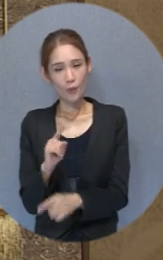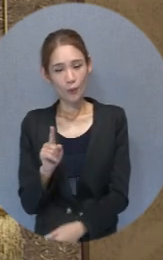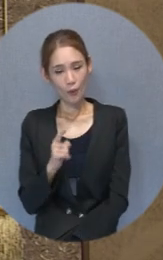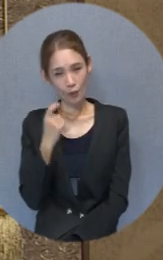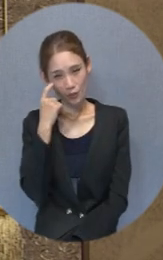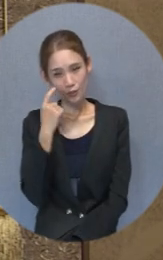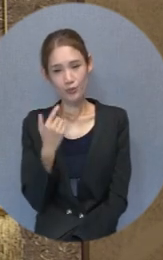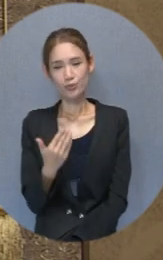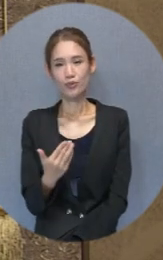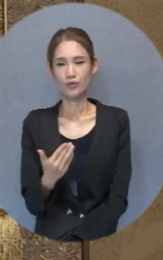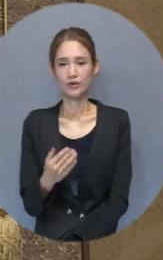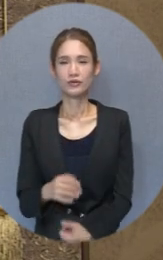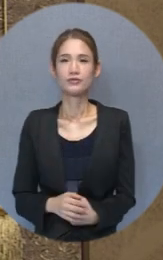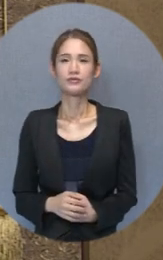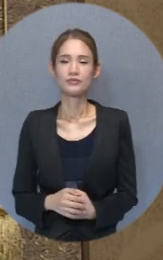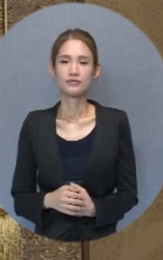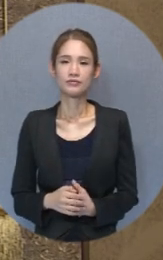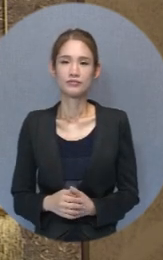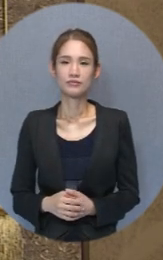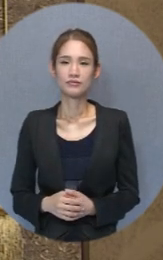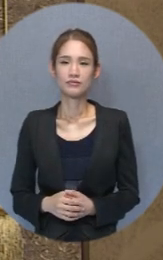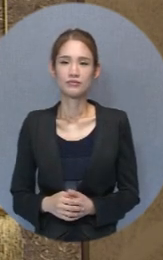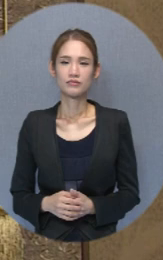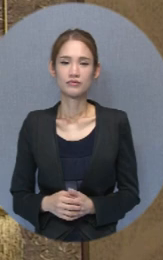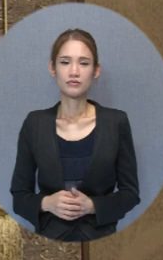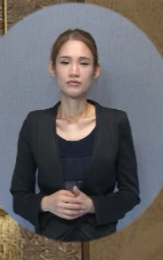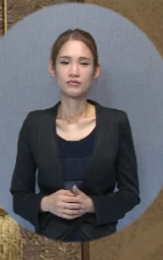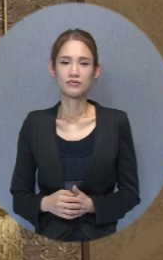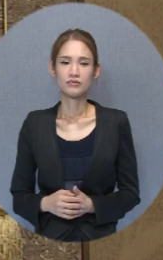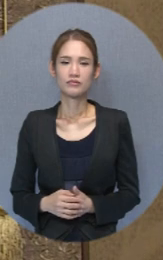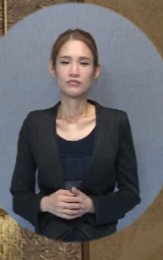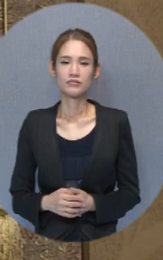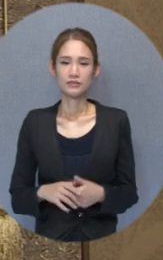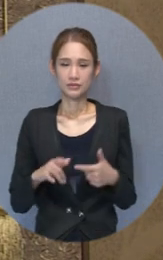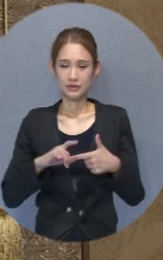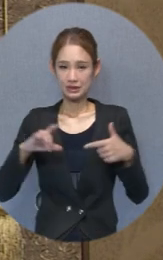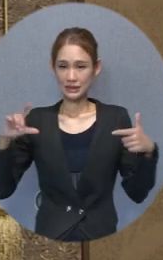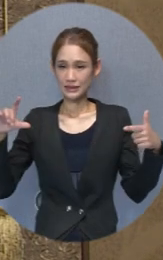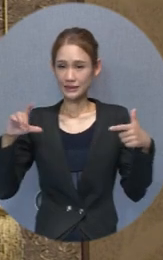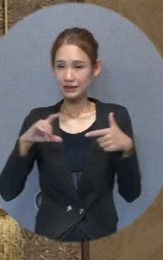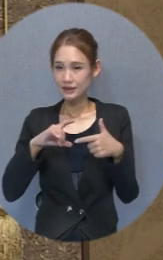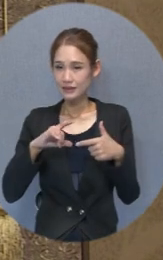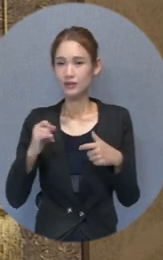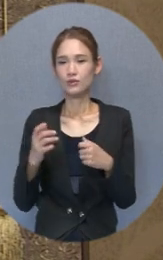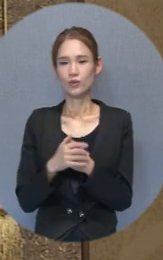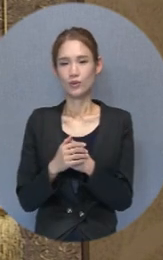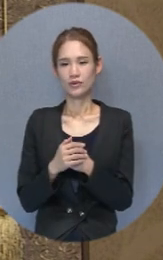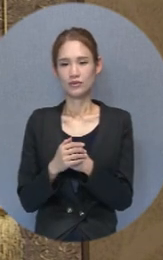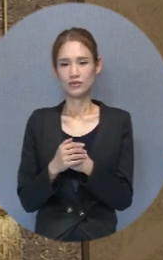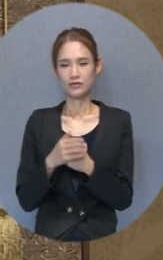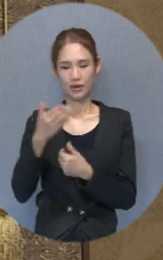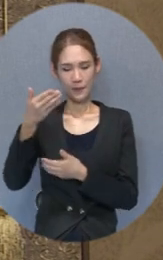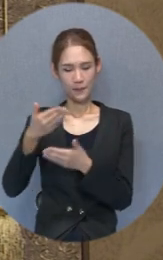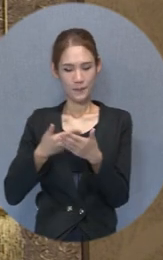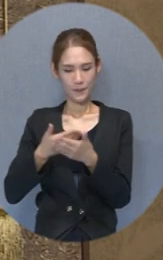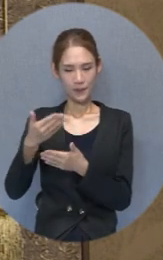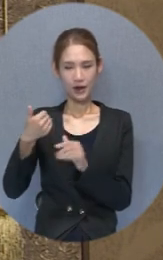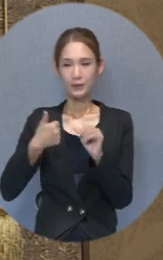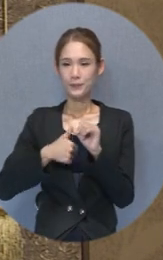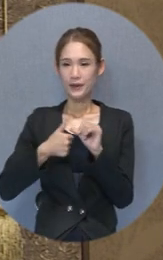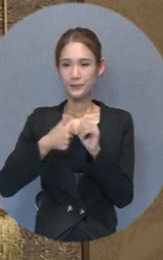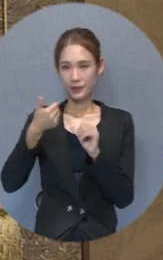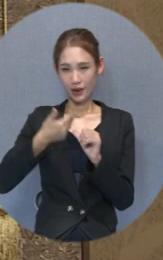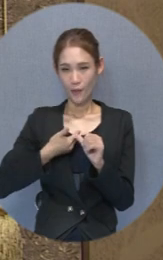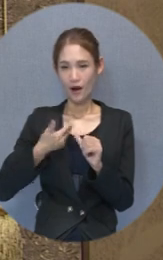게 있습니까? 라고 여쭤봐요. 네. 그러면은 뭐 크기라든지 뭐 어떤 부분에 대해서 피드백이 와요. 그러면 다시